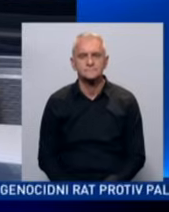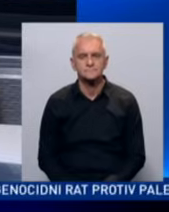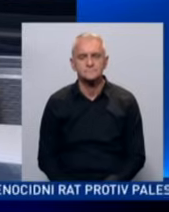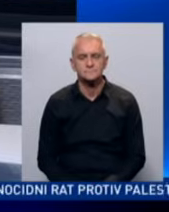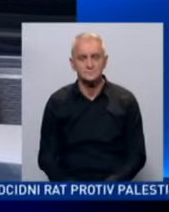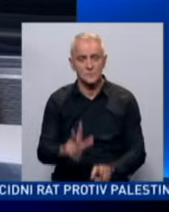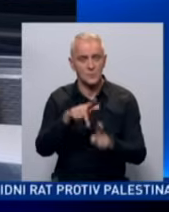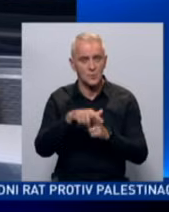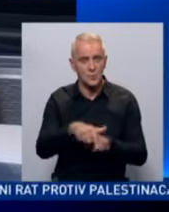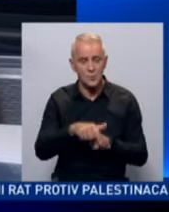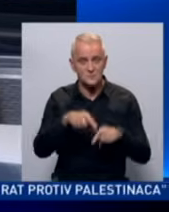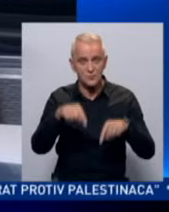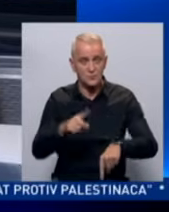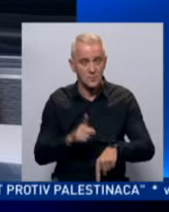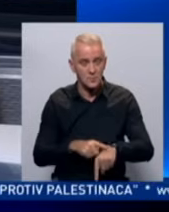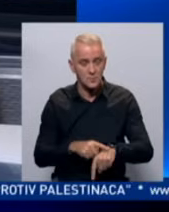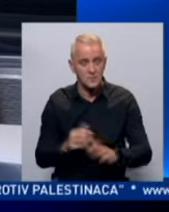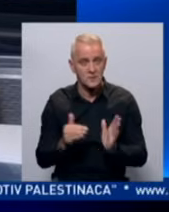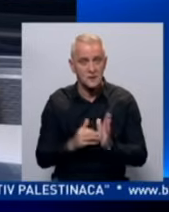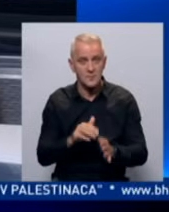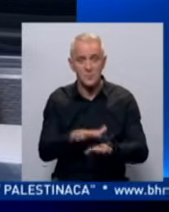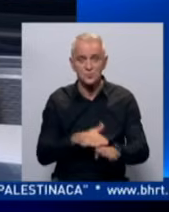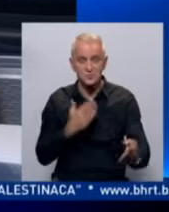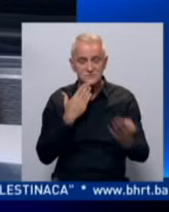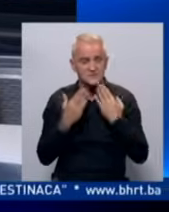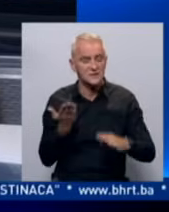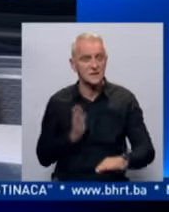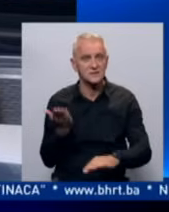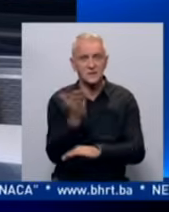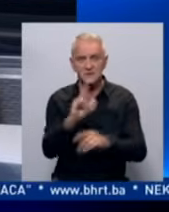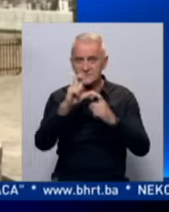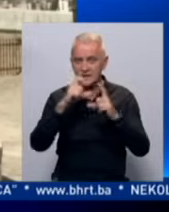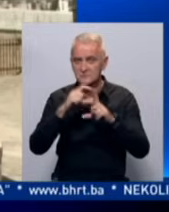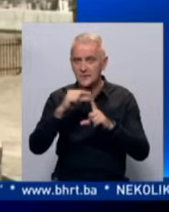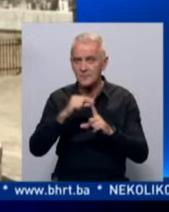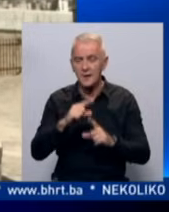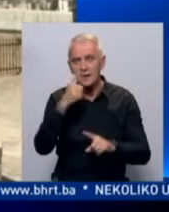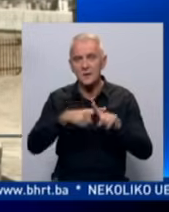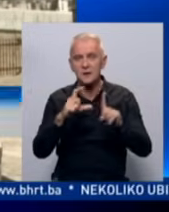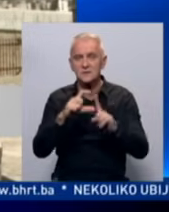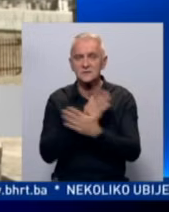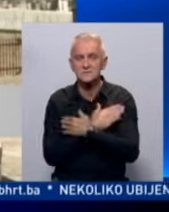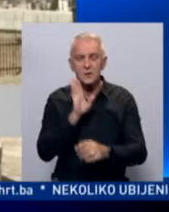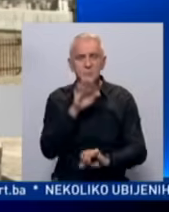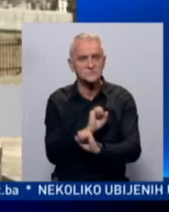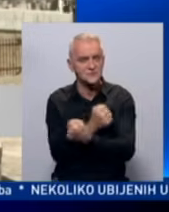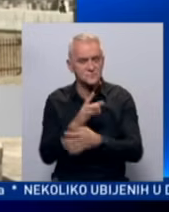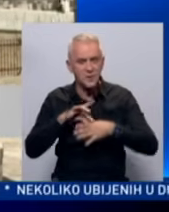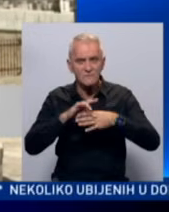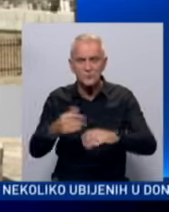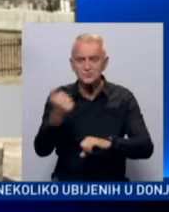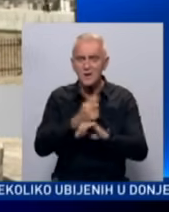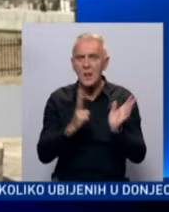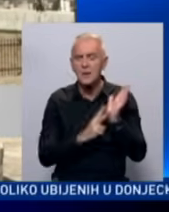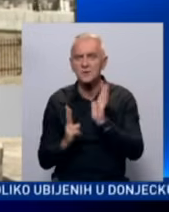U Konjicu bi u ovim trenucima trebao početi sastanak delegacija SDP-a BiH i HDZ-a BiH, predvođeni liderima